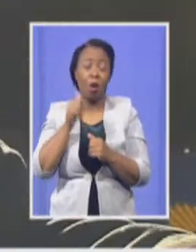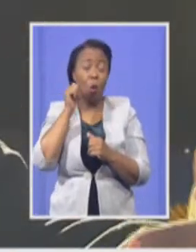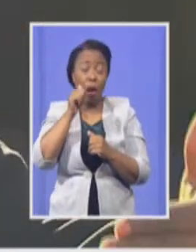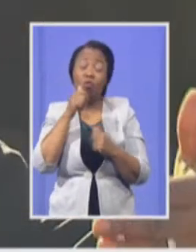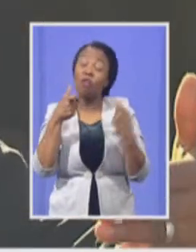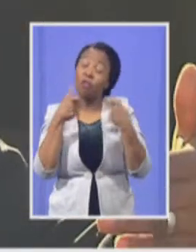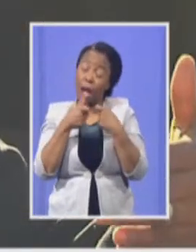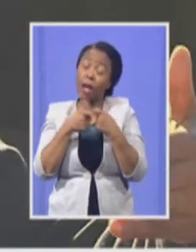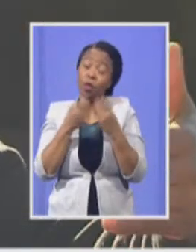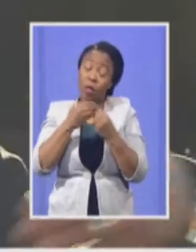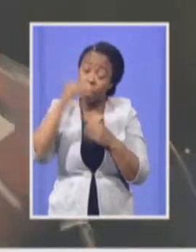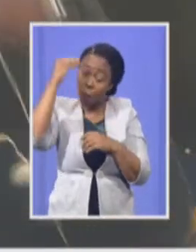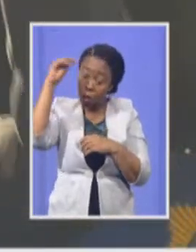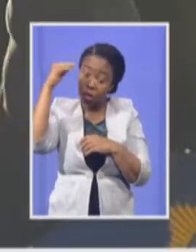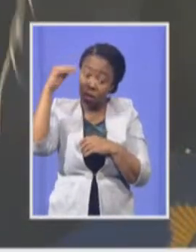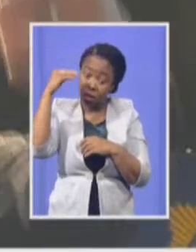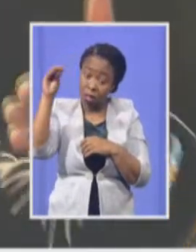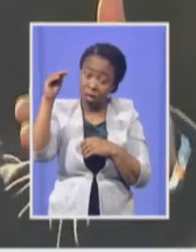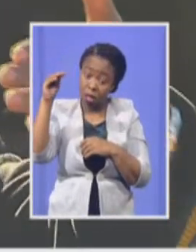namaphoyisa